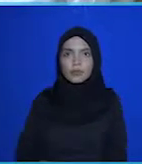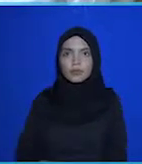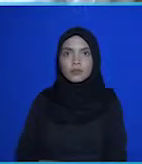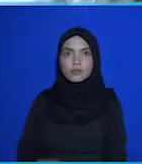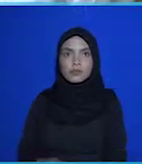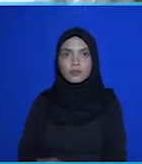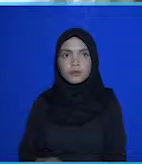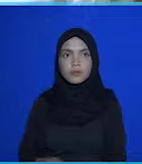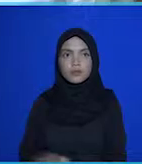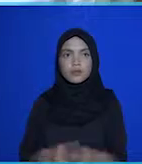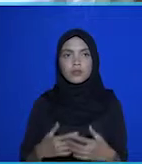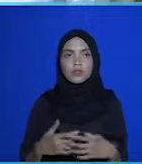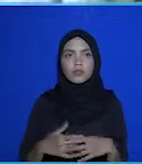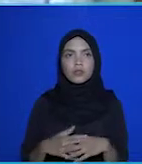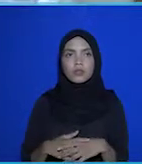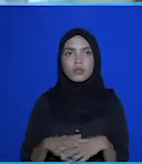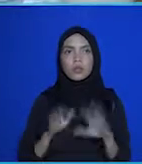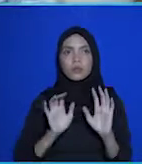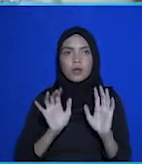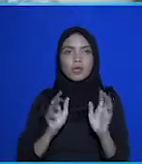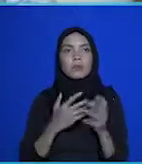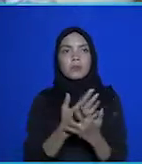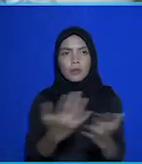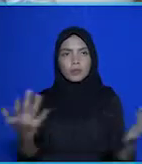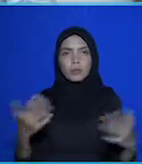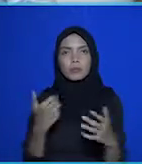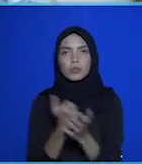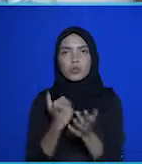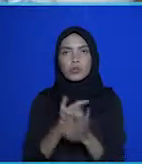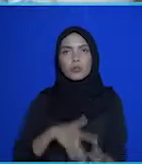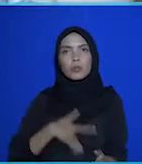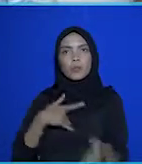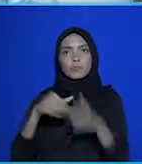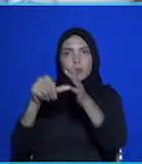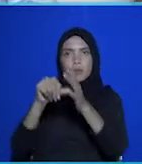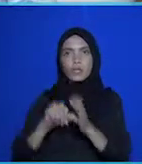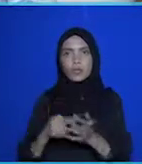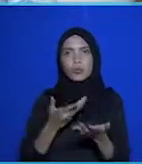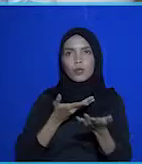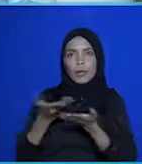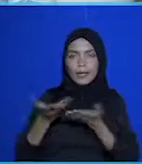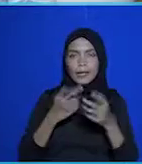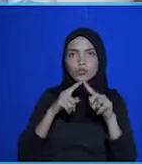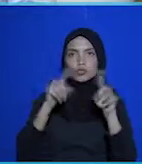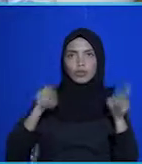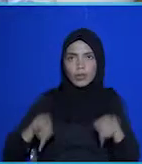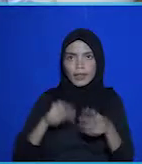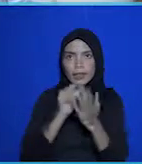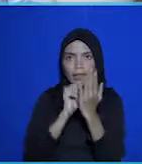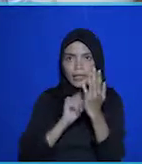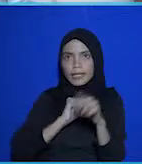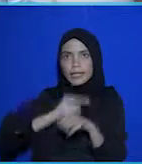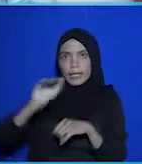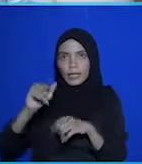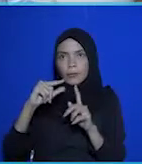luar biasa, banyak sekali masyarakat yang cukup terbantu dengan layanan pos ini. Kami sendiri ada beberapa masjid